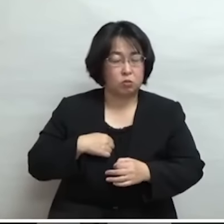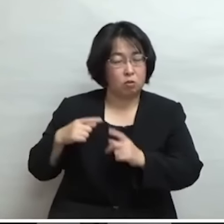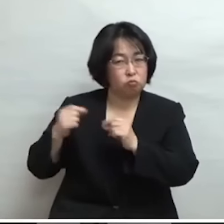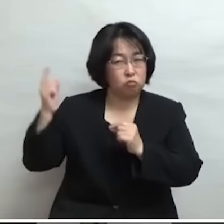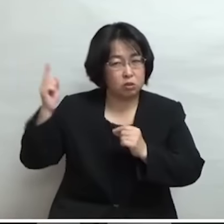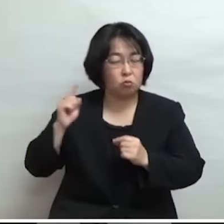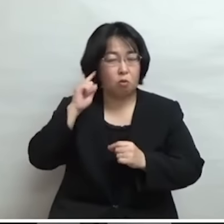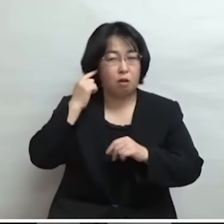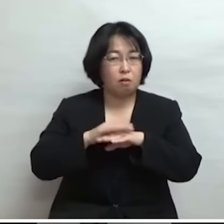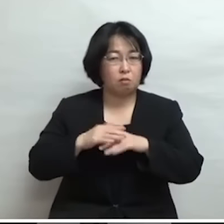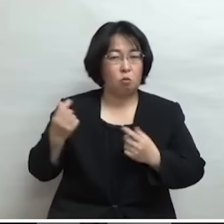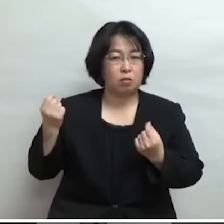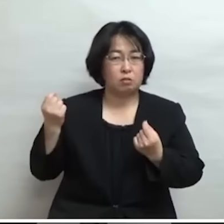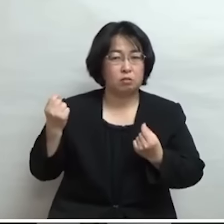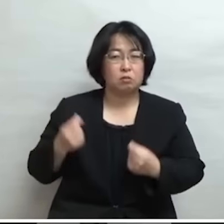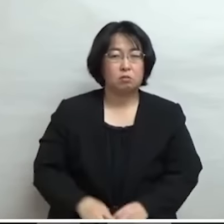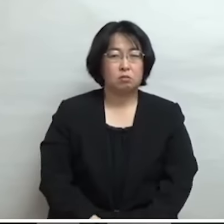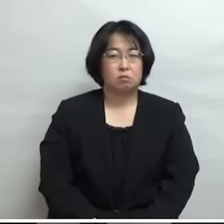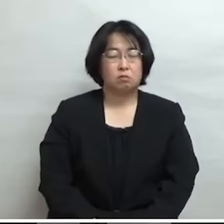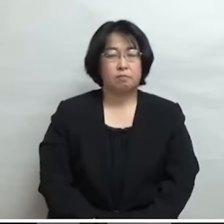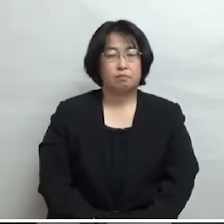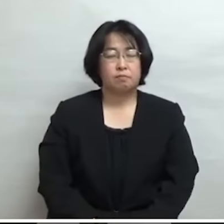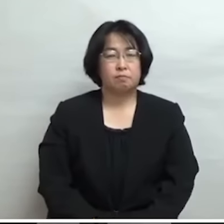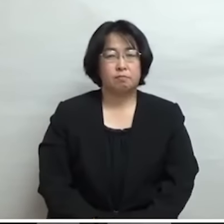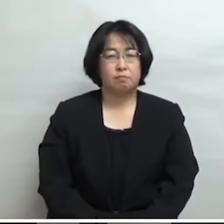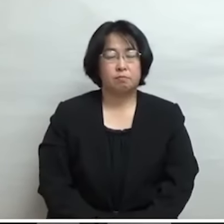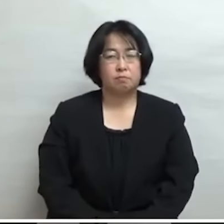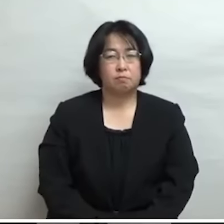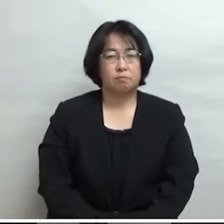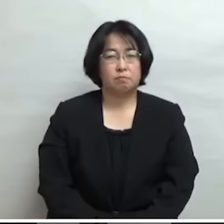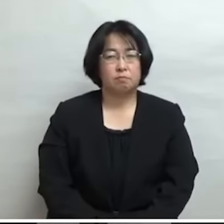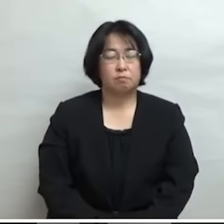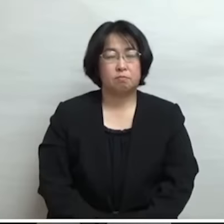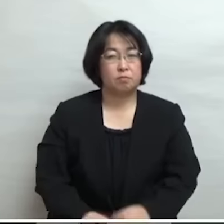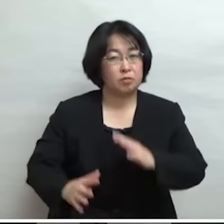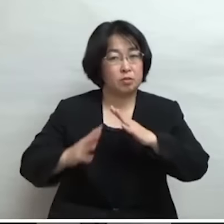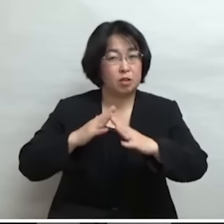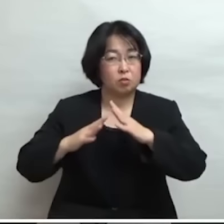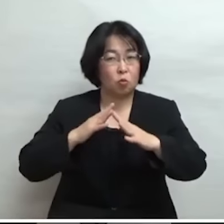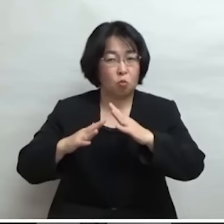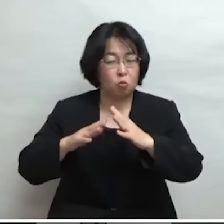同じだということで、基本的に戦争で、